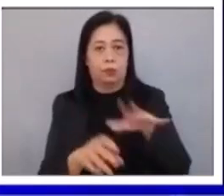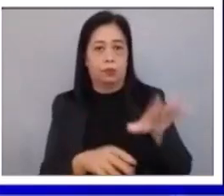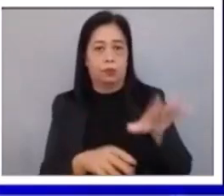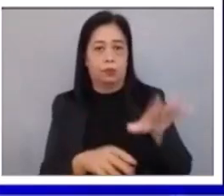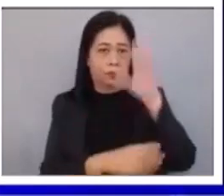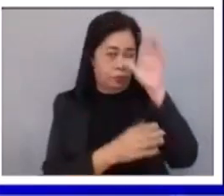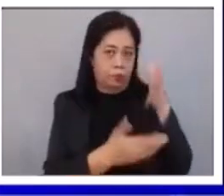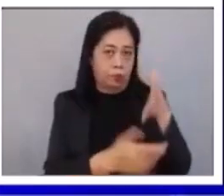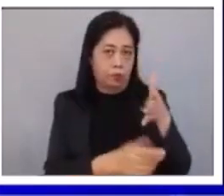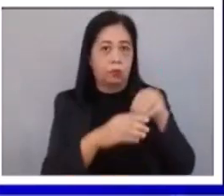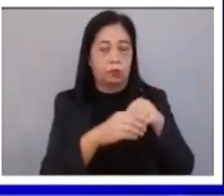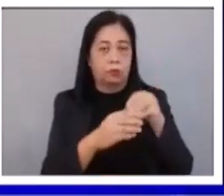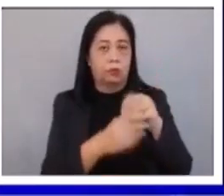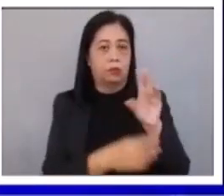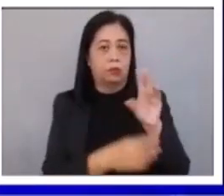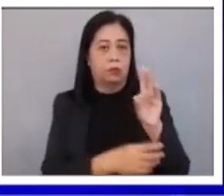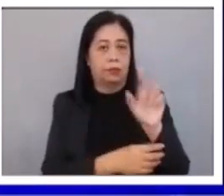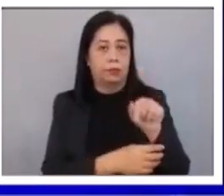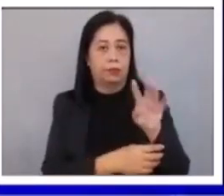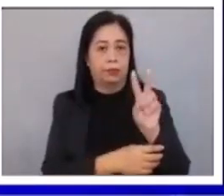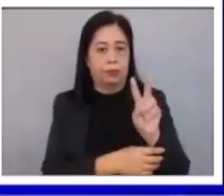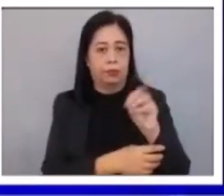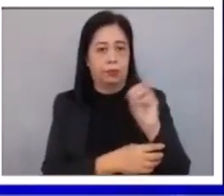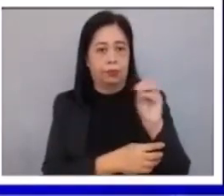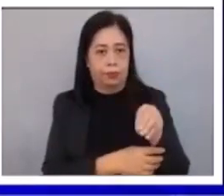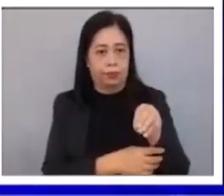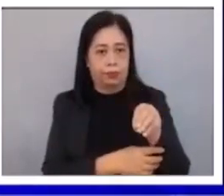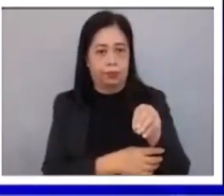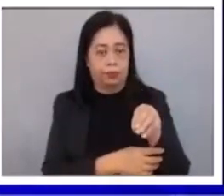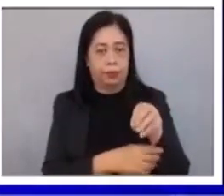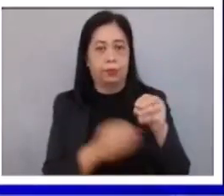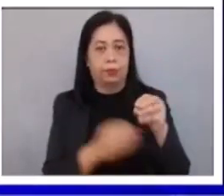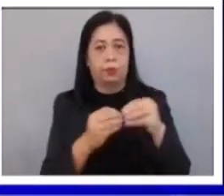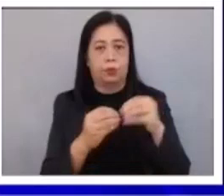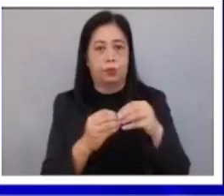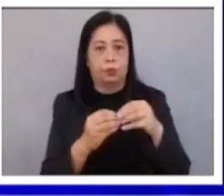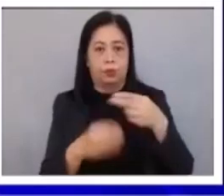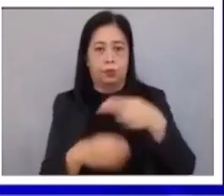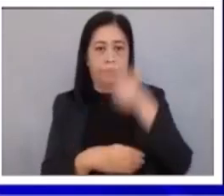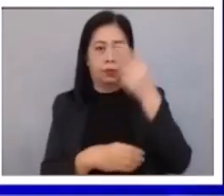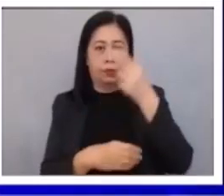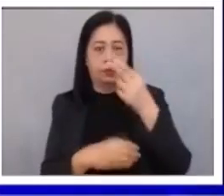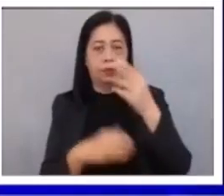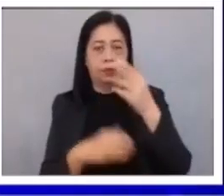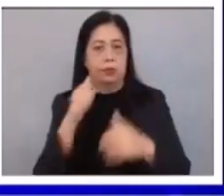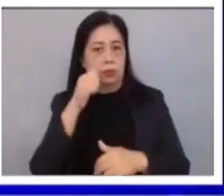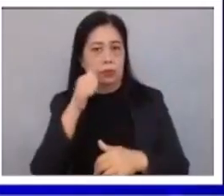nasa 76.2%. Ito ay mas mataas kaysa sa mga kababaihan na nasa